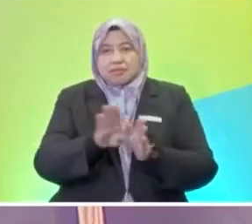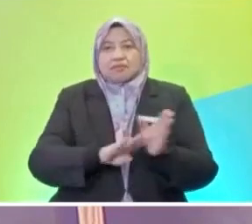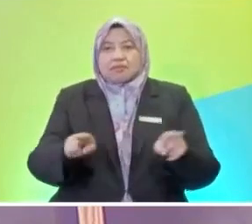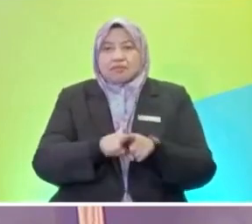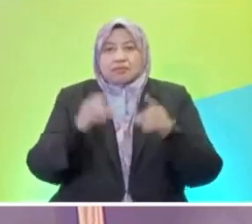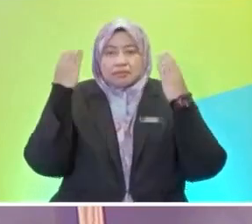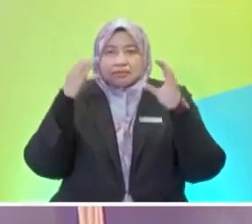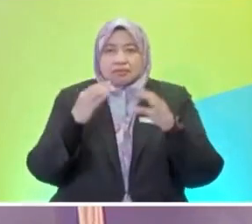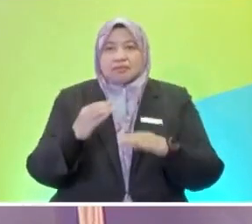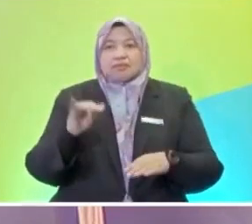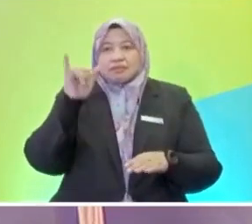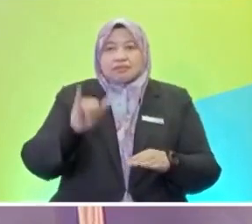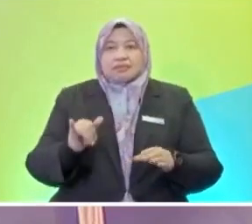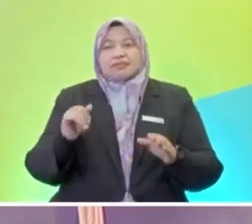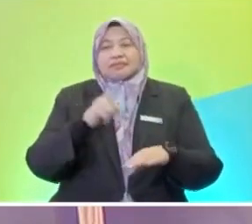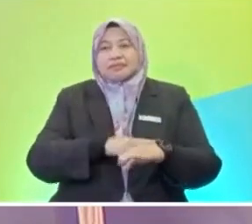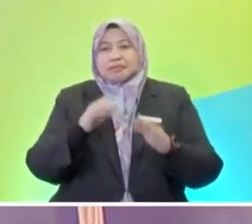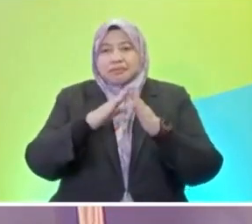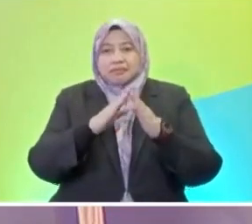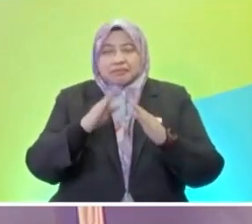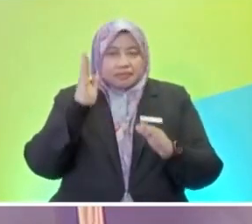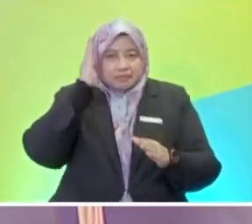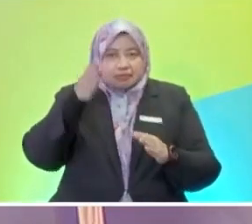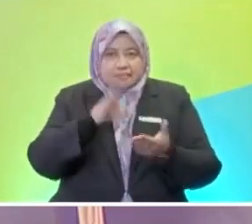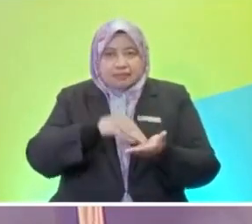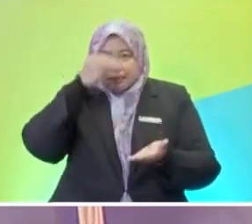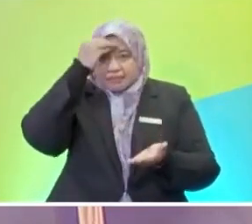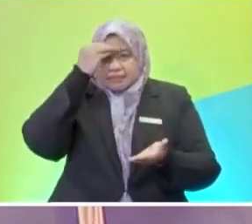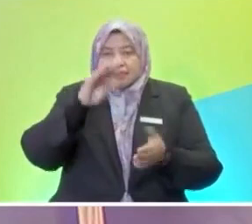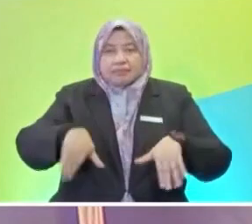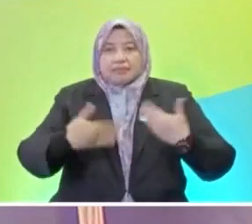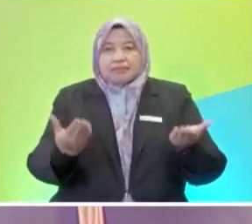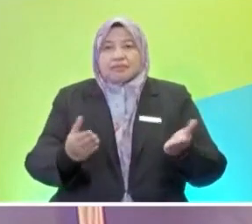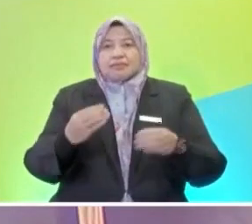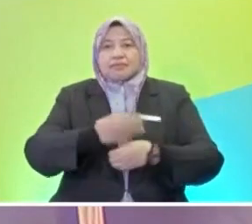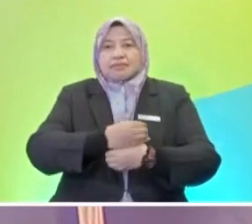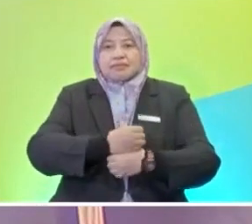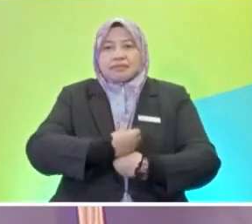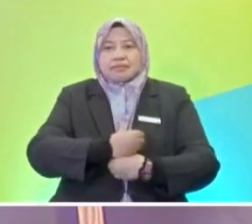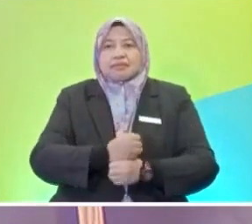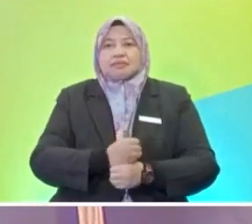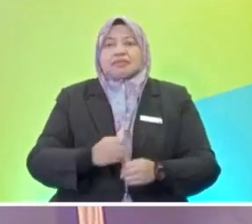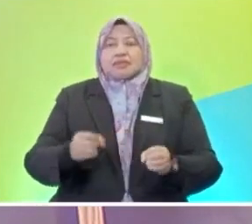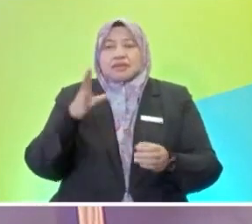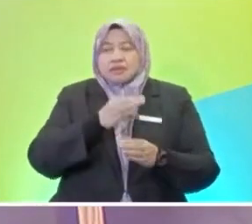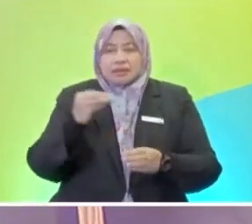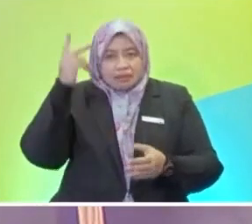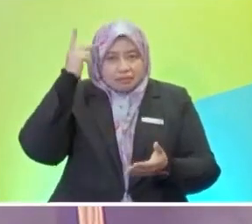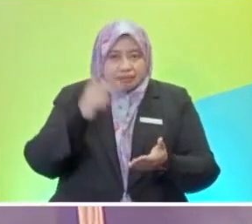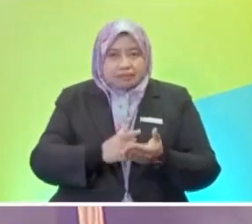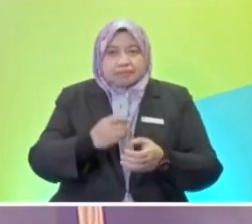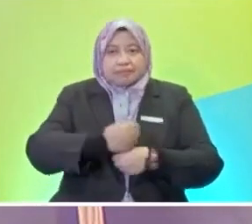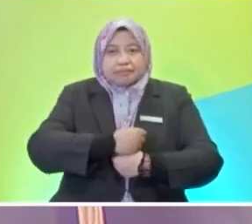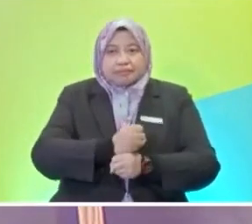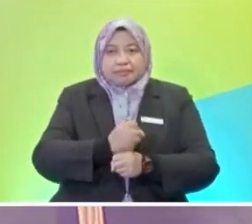Cikgu pada hari ini dan juga yang berada di rumah mereka akan mempelajari bagaimana bentuk dan mengenali dua